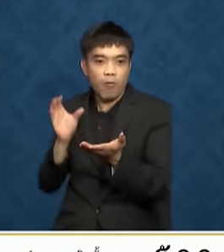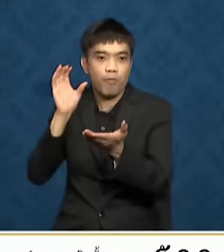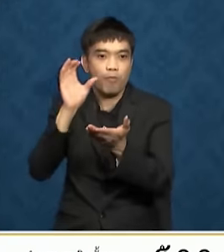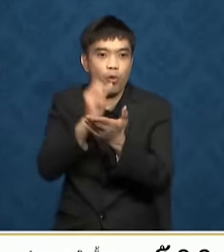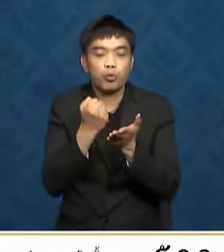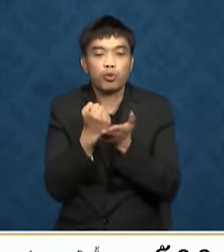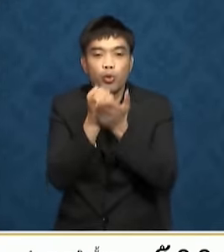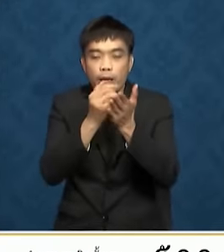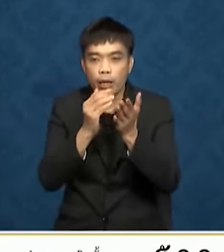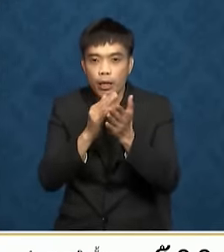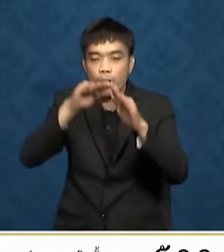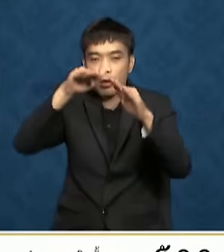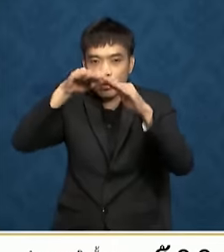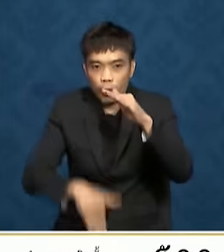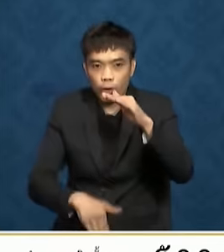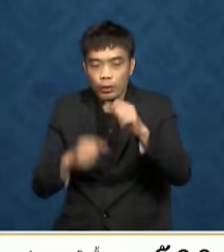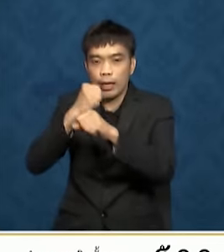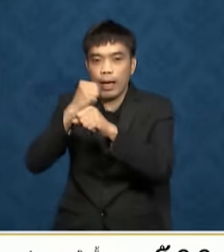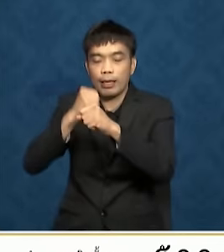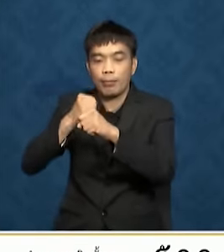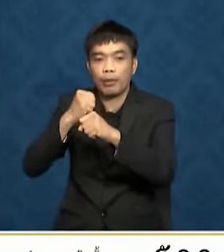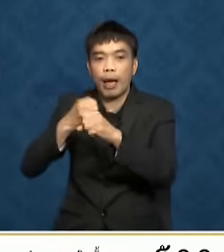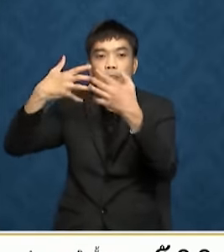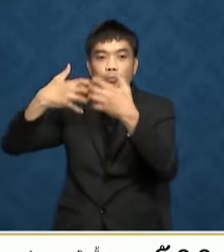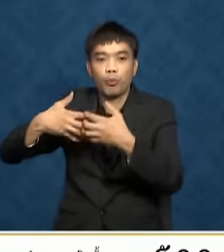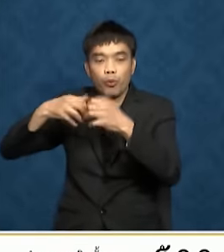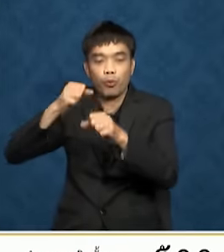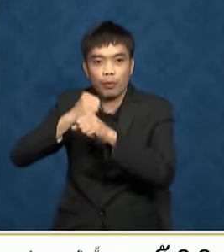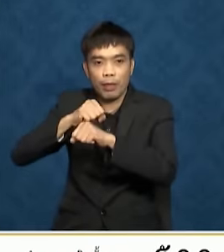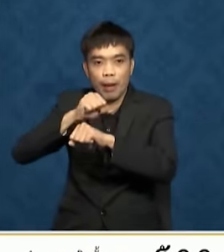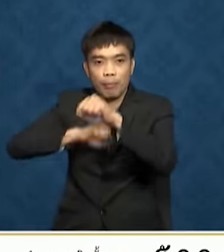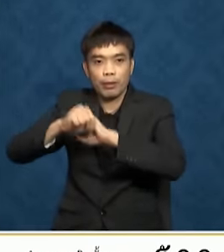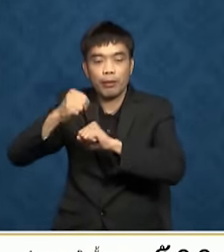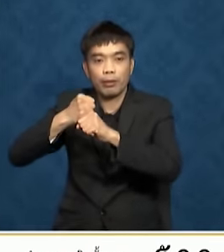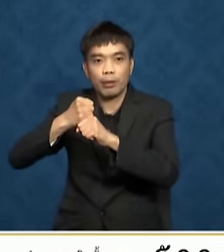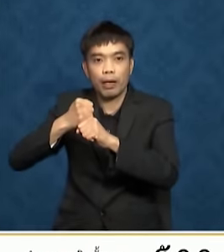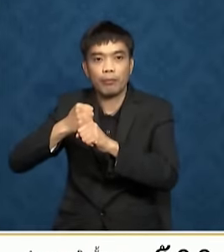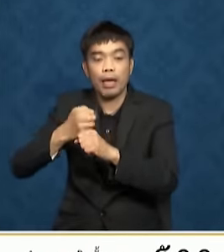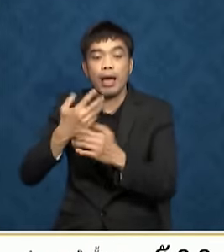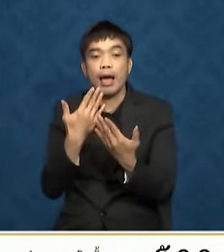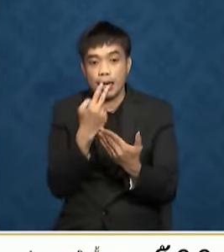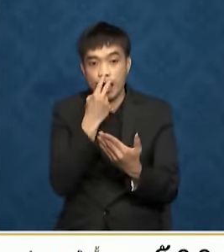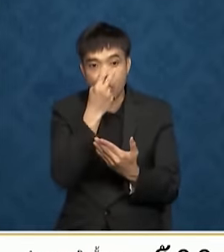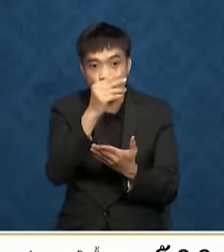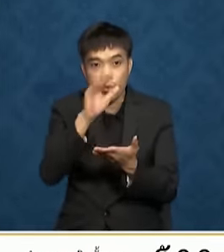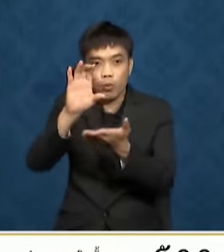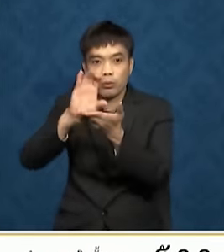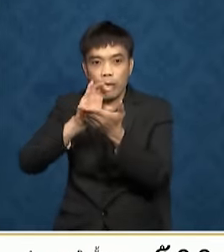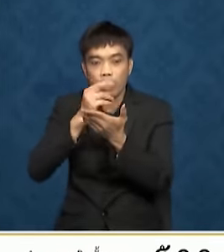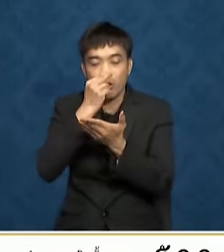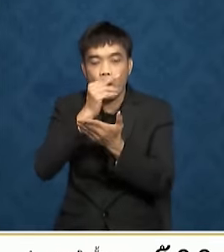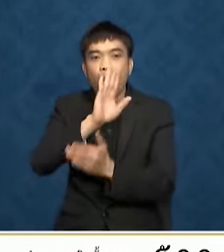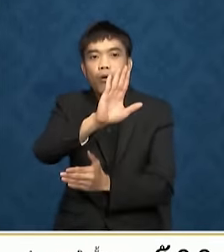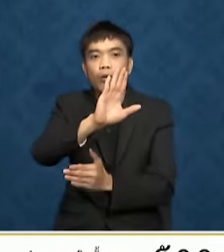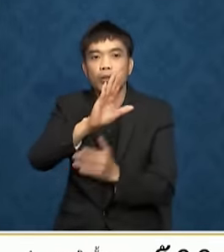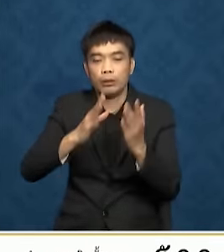ช่วยลดต้นทุนในการผลิตอันนี้เป็นงบประมาณที่ผมเอามาเป็นน้ำจิ้มให้สภาอุตสาหกรรมและคน